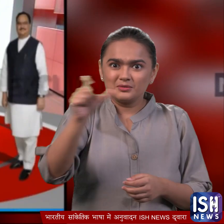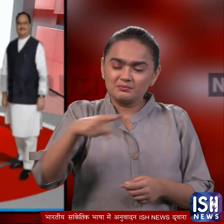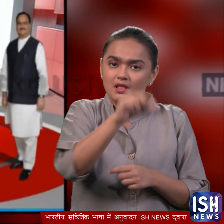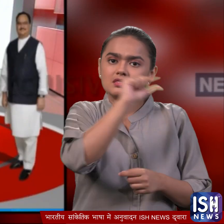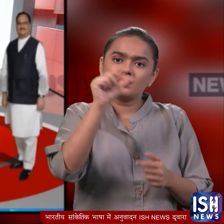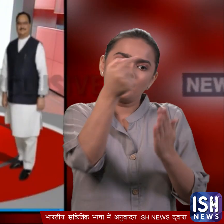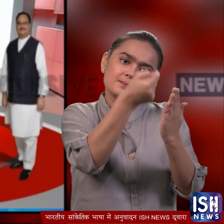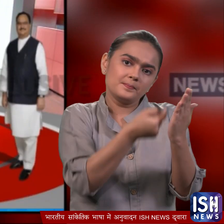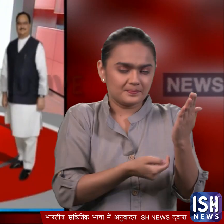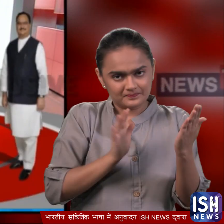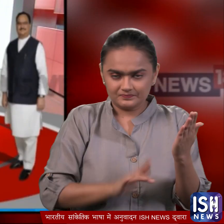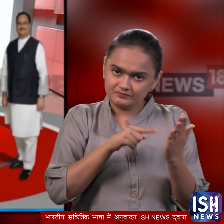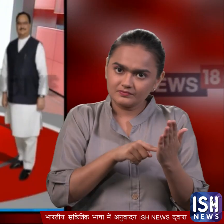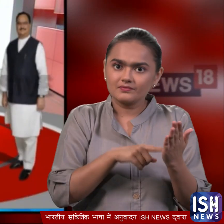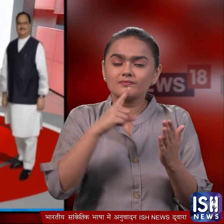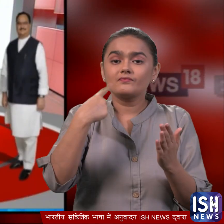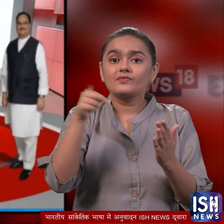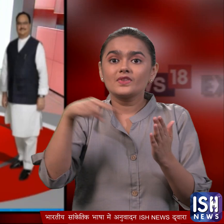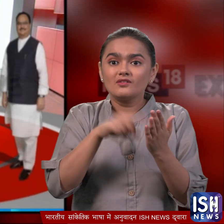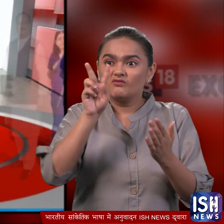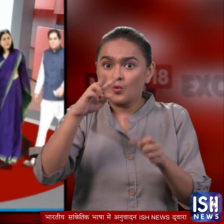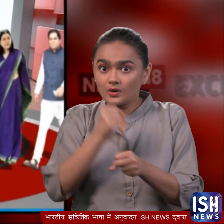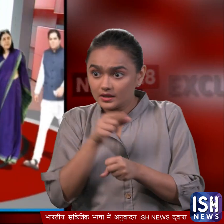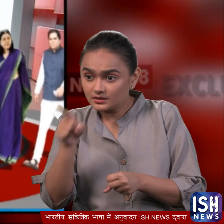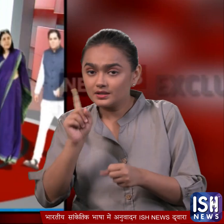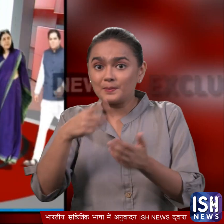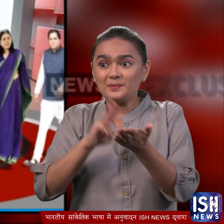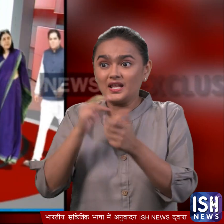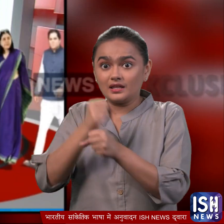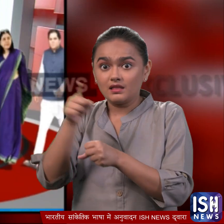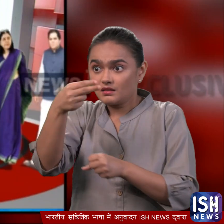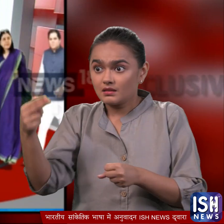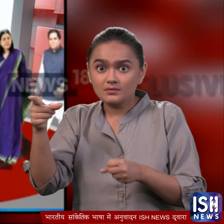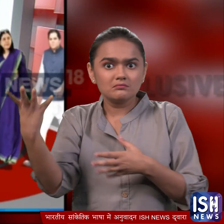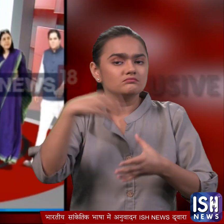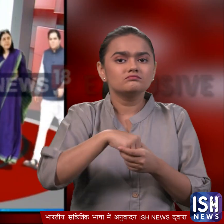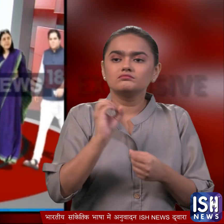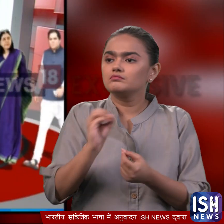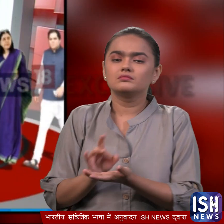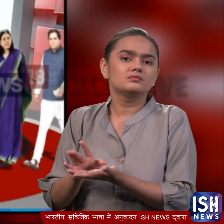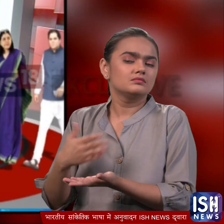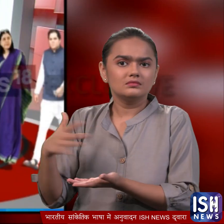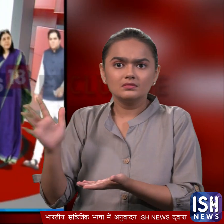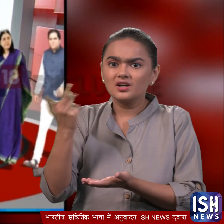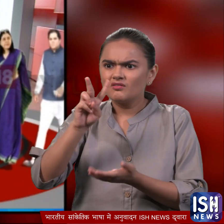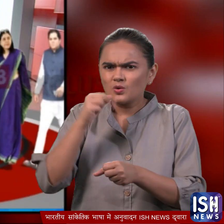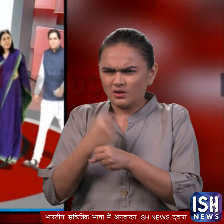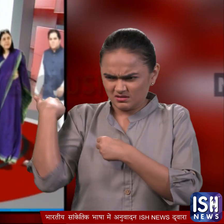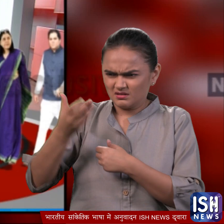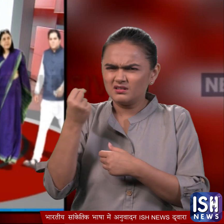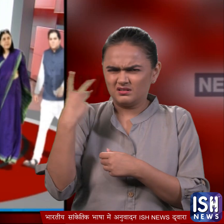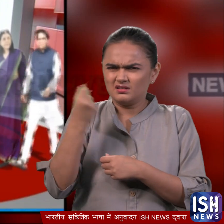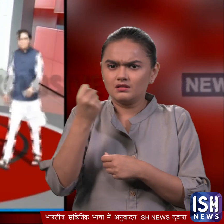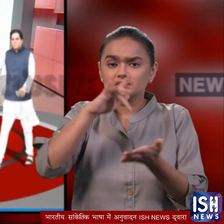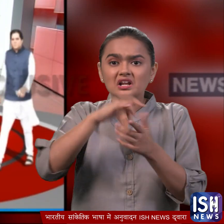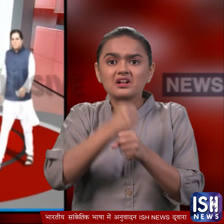कार्यकारिणी के 80 सदस्यों के नामों का ऐलान किया, जिनमें पीलीभीत के सांसद वरुण गांधी और मेनका गांधी के नाम शामिल नहीं हैं। वरुण